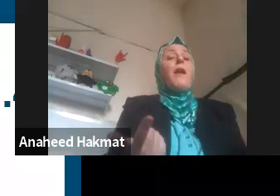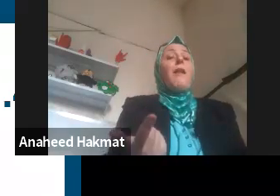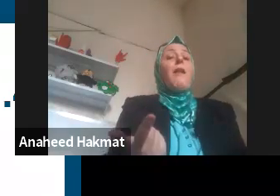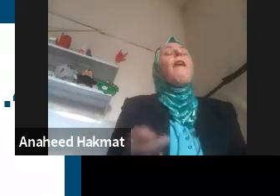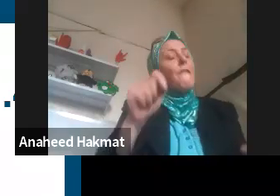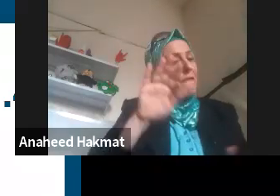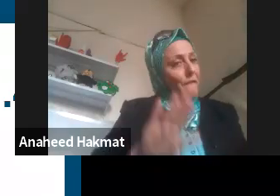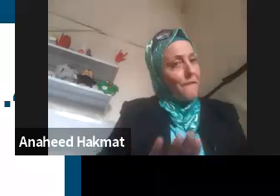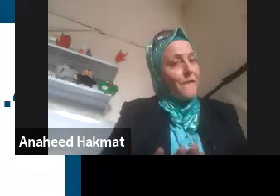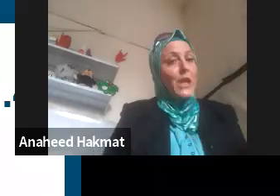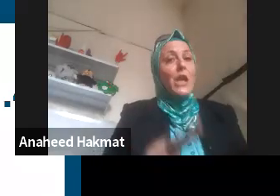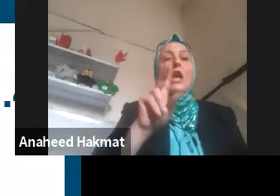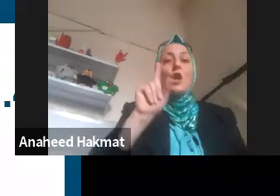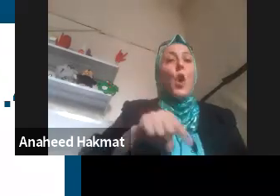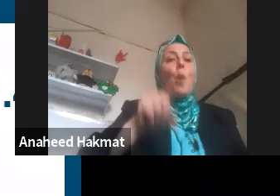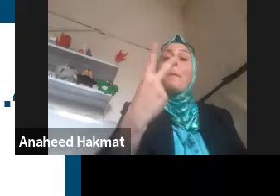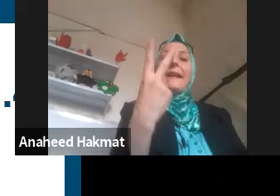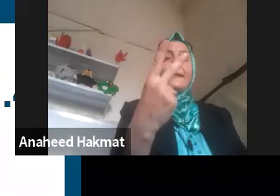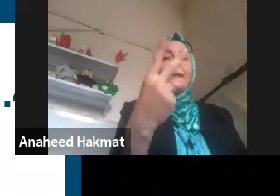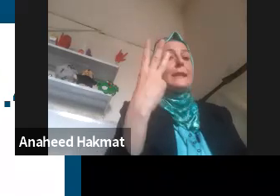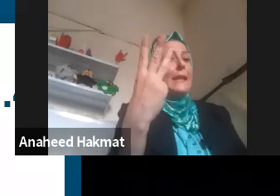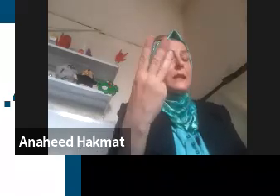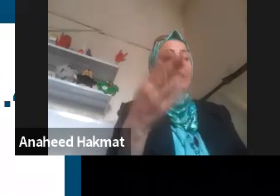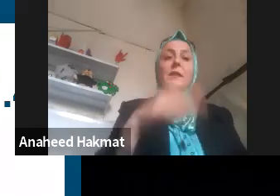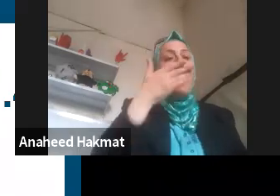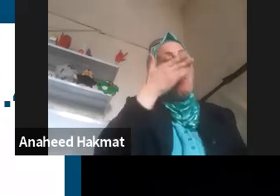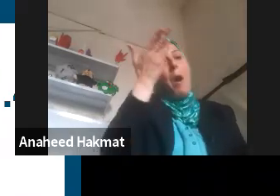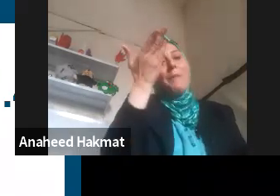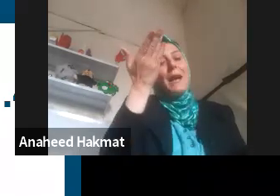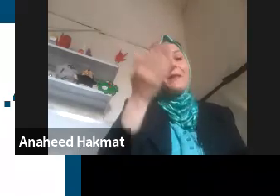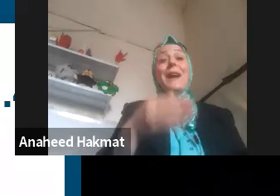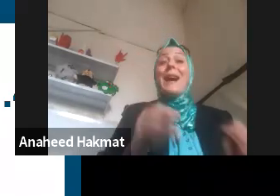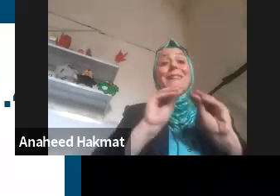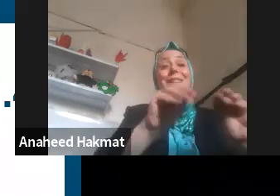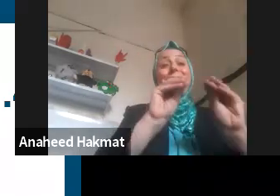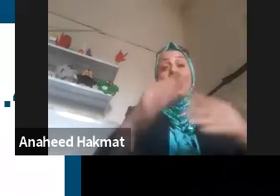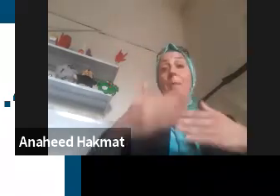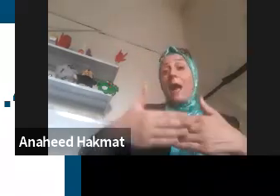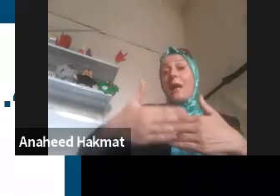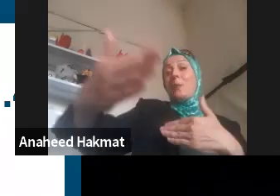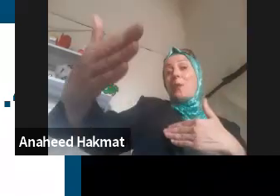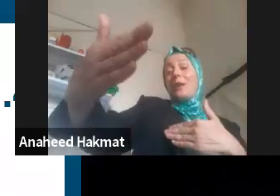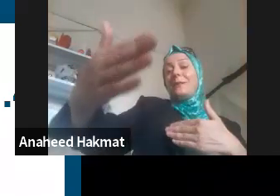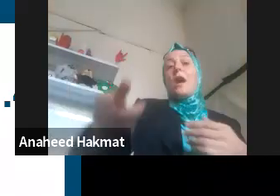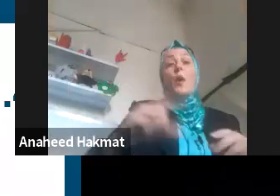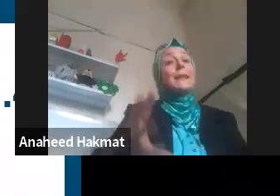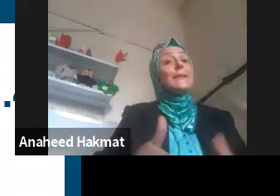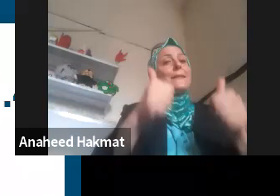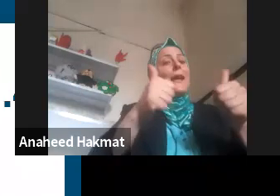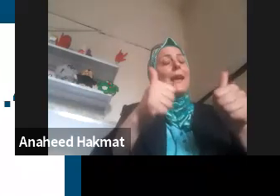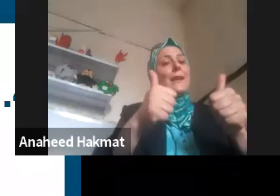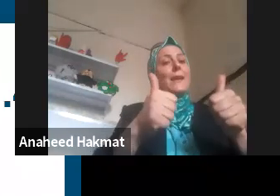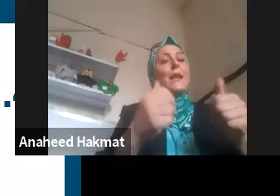يومين بالمدرسة يومين أو ثلاثة أونلاين عن بعد، والتكييف رح يكون ضروري إنه يكون قادر